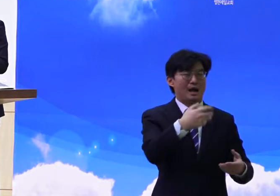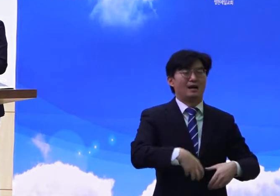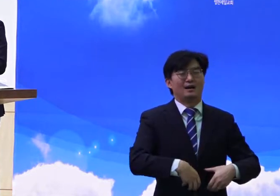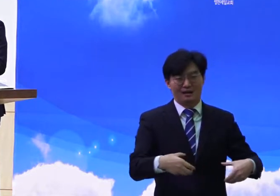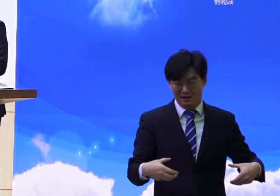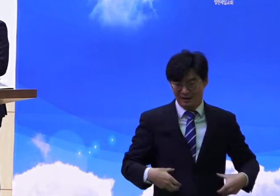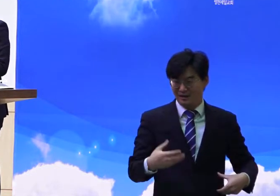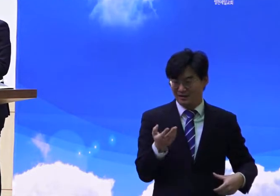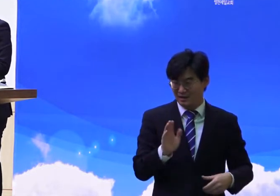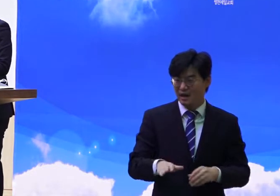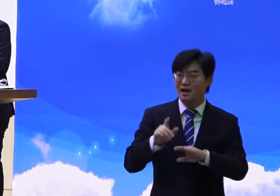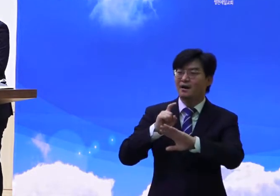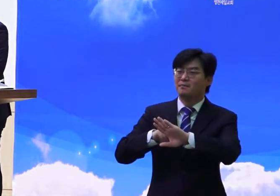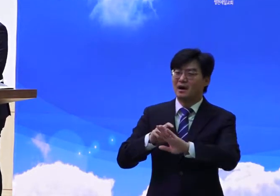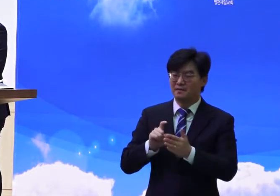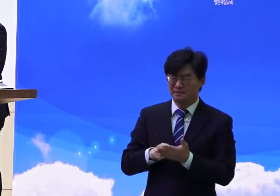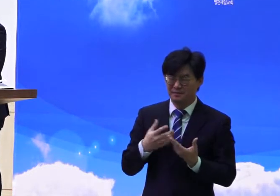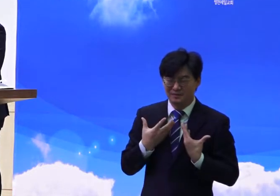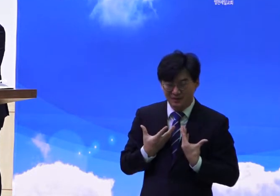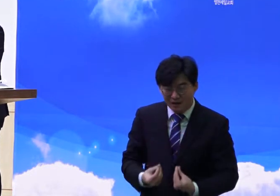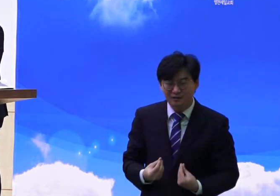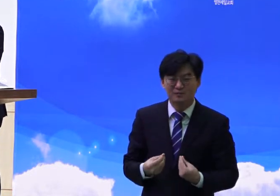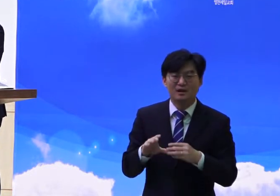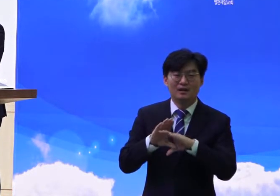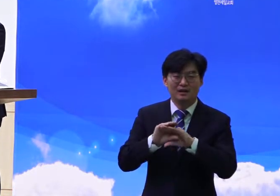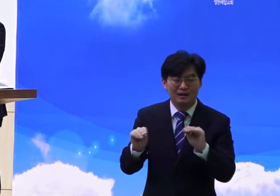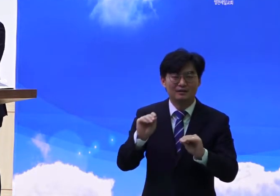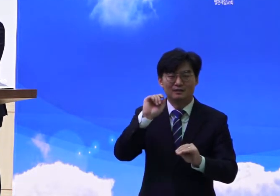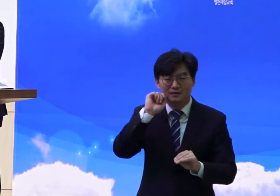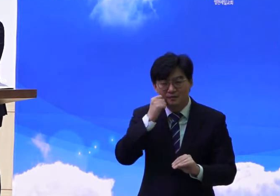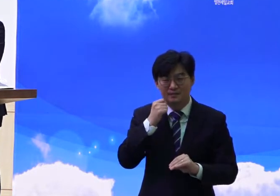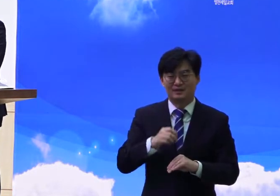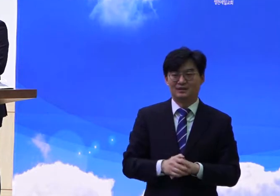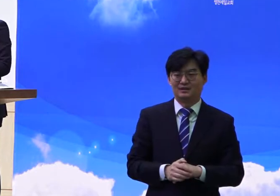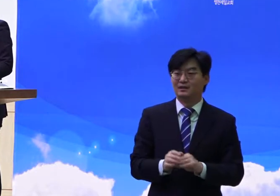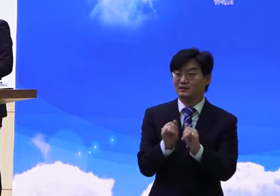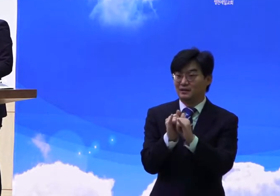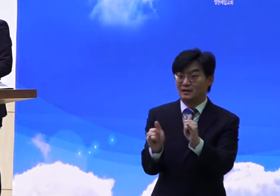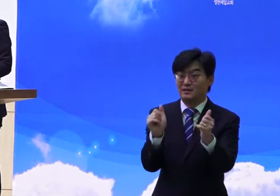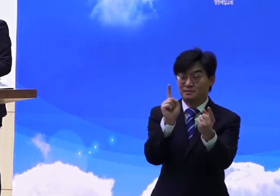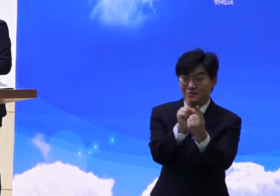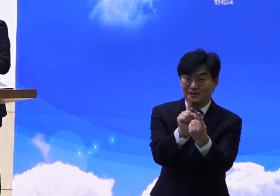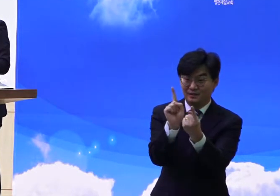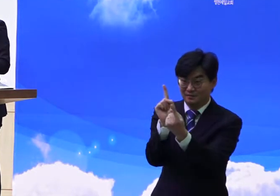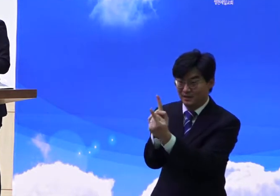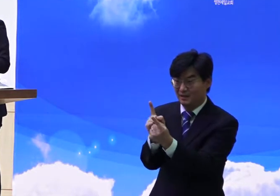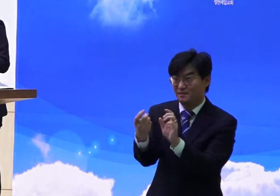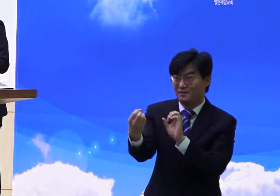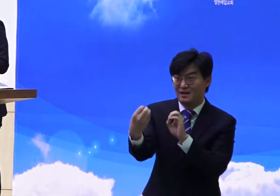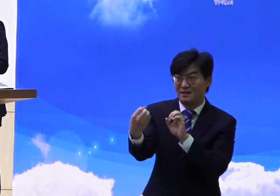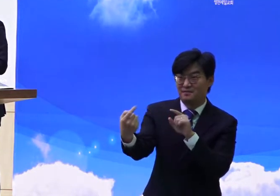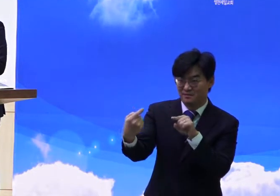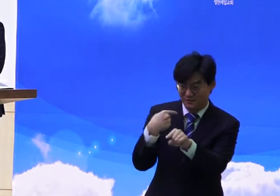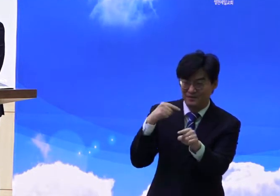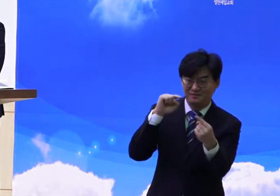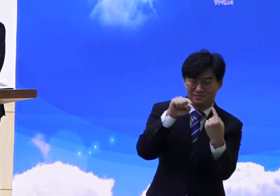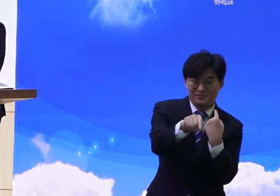사소한 실수로 오해가 생기고 말다툼을 하면서 마음이 상합니다. 서로를 배려하지